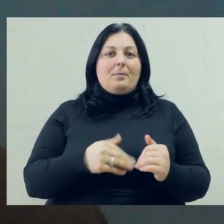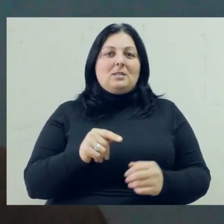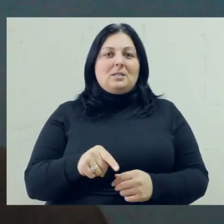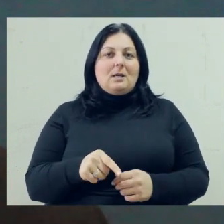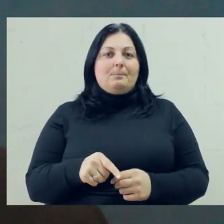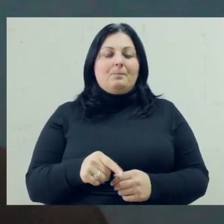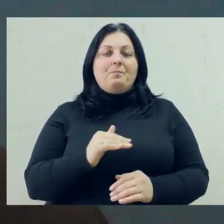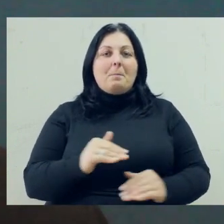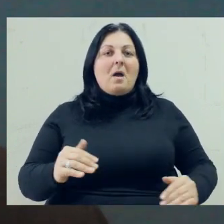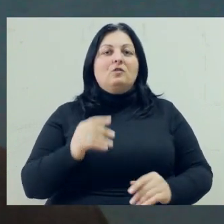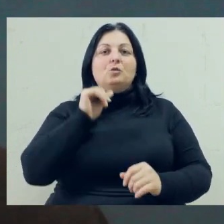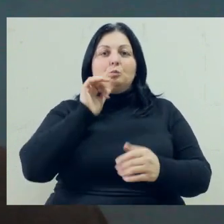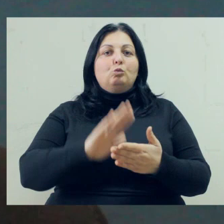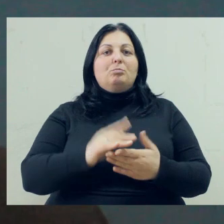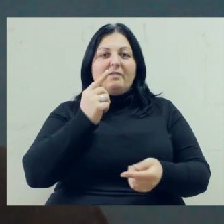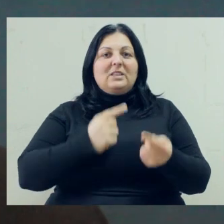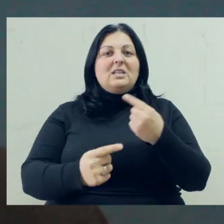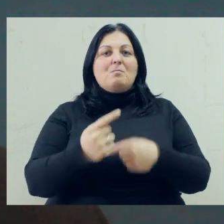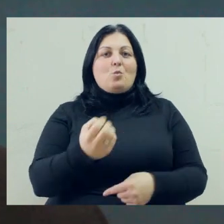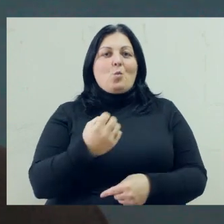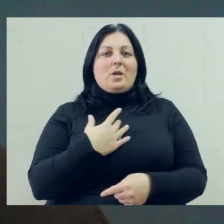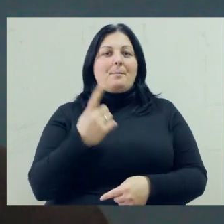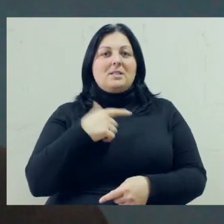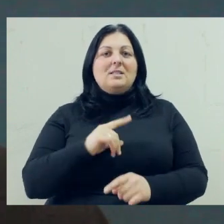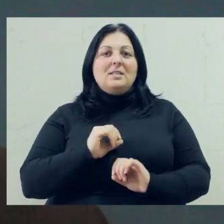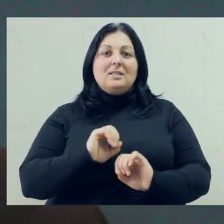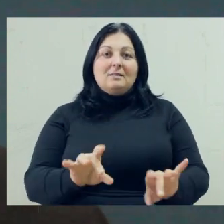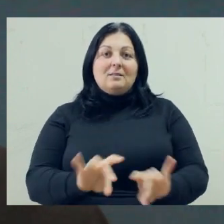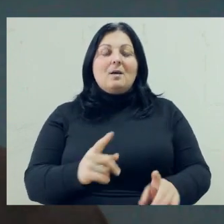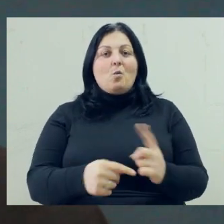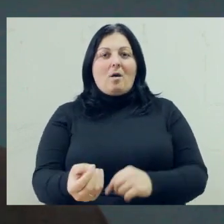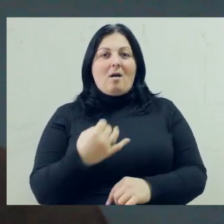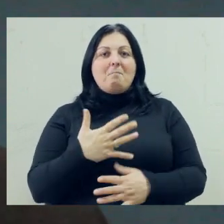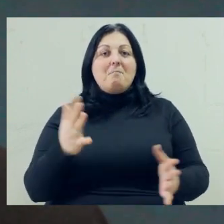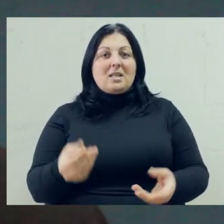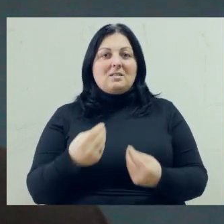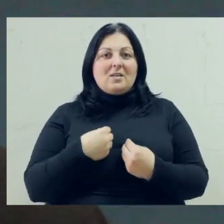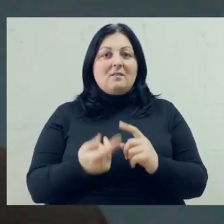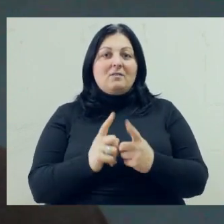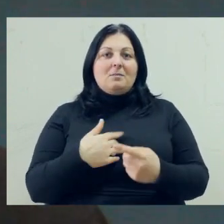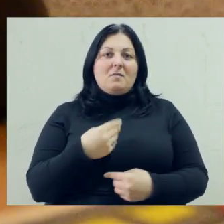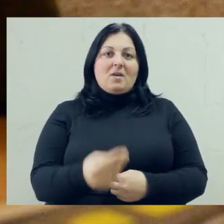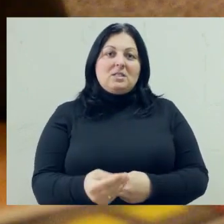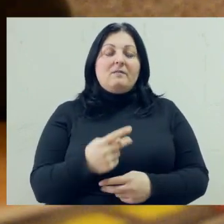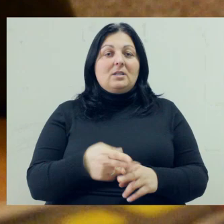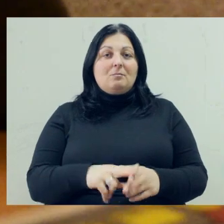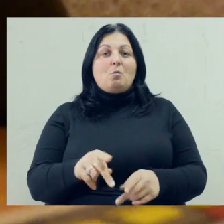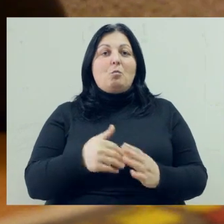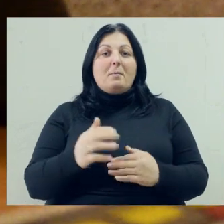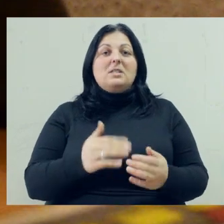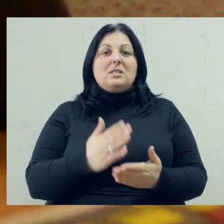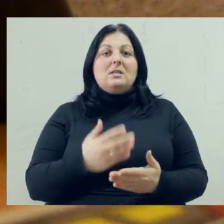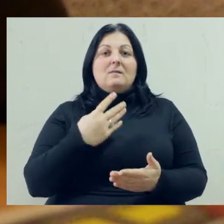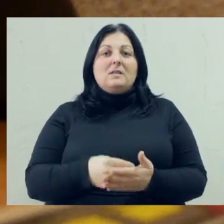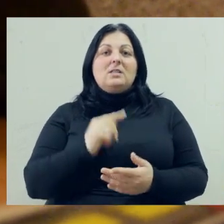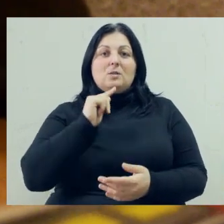მომტანი პროფესია. Bavshvi mudmivat gibrunebs imas, rasats shen gasem da upro mets gazlevs, vitre shen azle. Magram garda amisa,